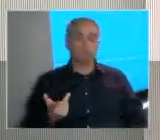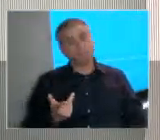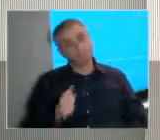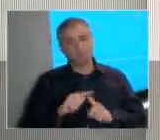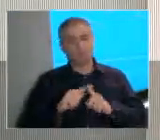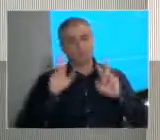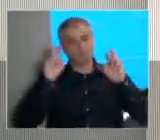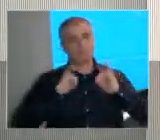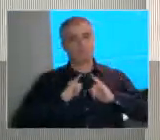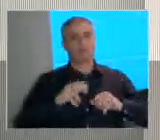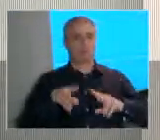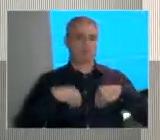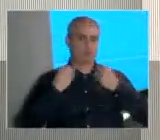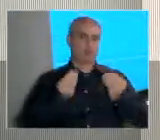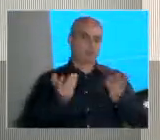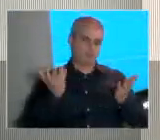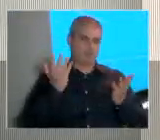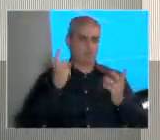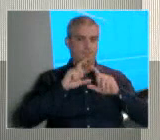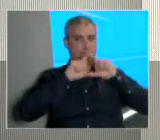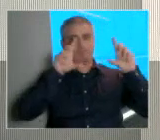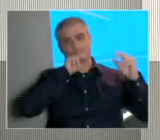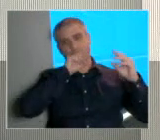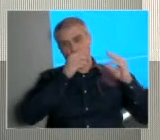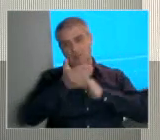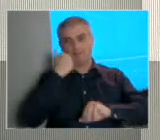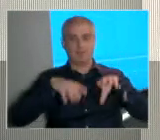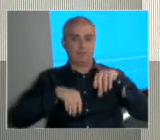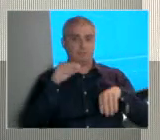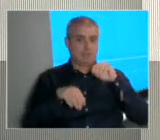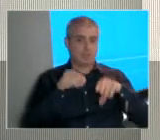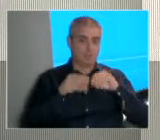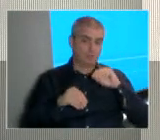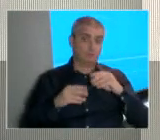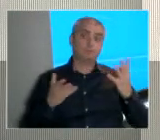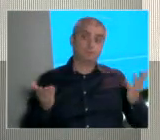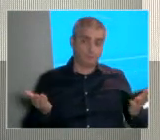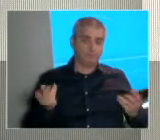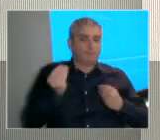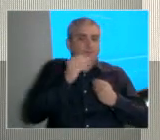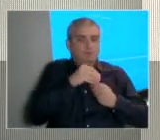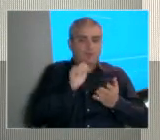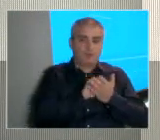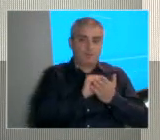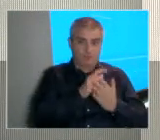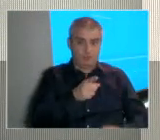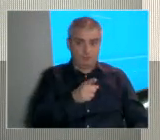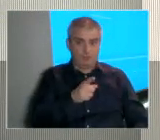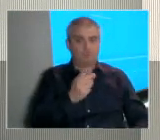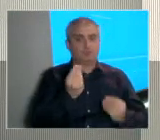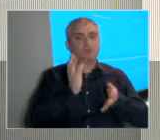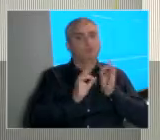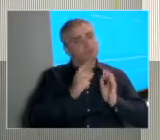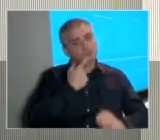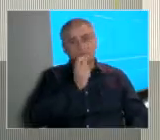מסוג המתנות שנהוג לתת, לפחות ברמת הכותרת, לפני בחירות. ועוד בידיעות אחרונות, גורם